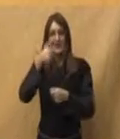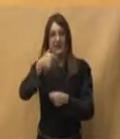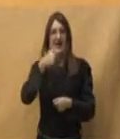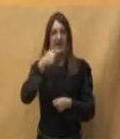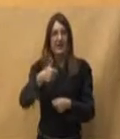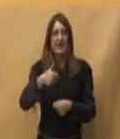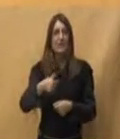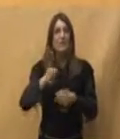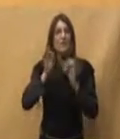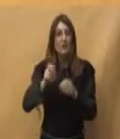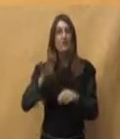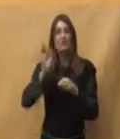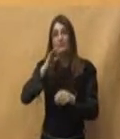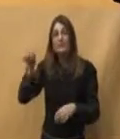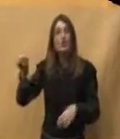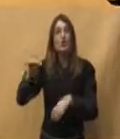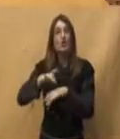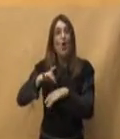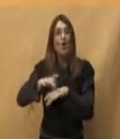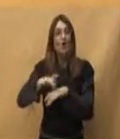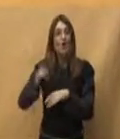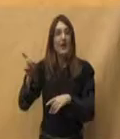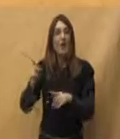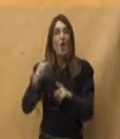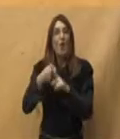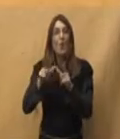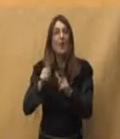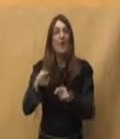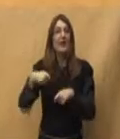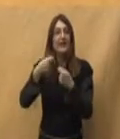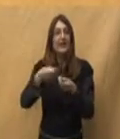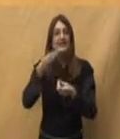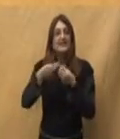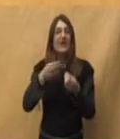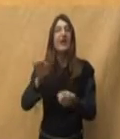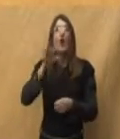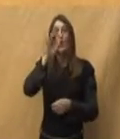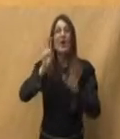6688611 direktno doktora Kulijera pa da vam daje neki usmeni savjet. Ali ili